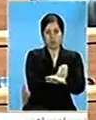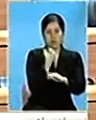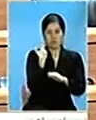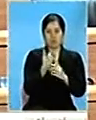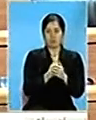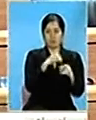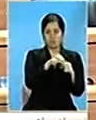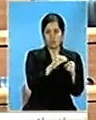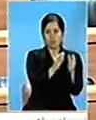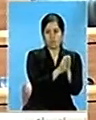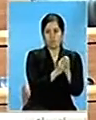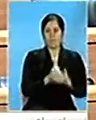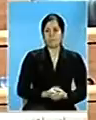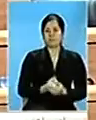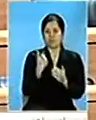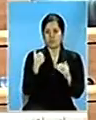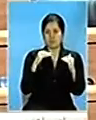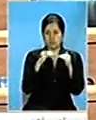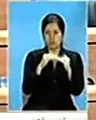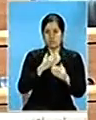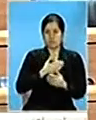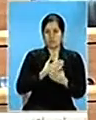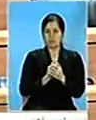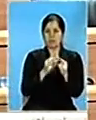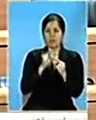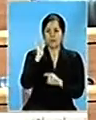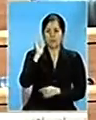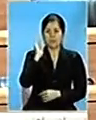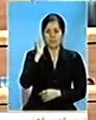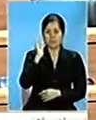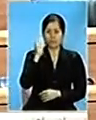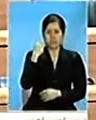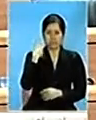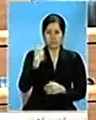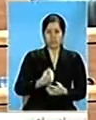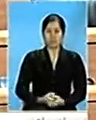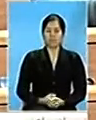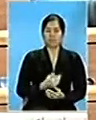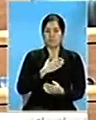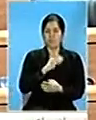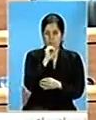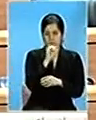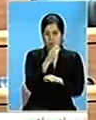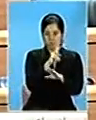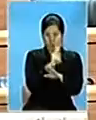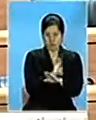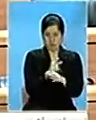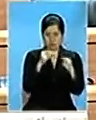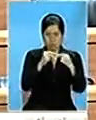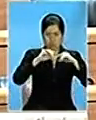ราะฉะนั้นเป็นสิทธิอันชอบธรรมที่ผมจะอภิปรายถึงและกราบเรียนท่านประธานไปยังรัฐบาลด้ว